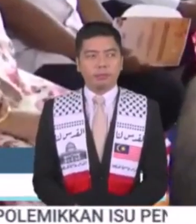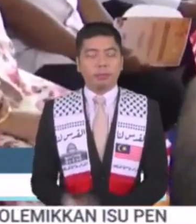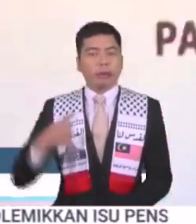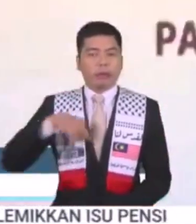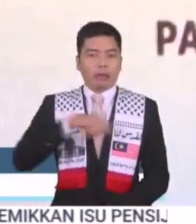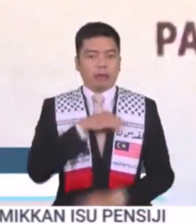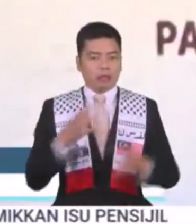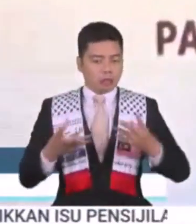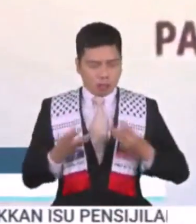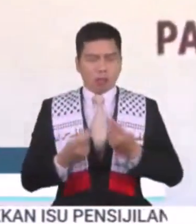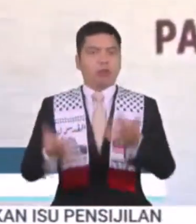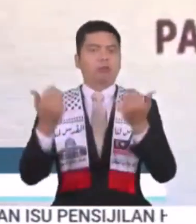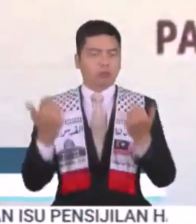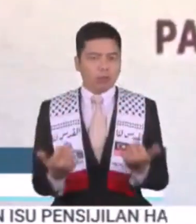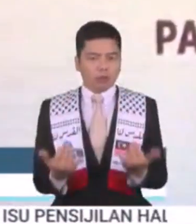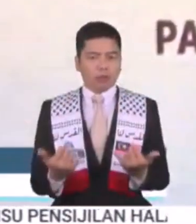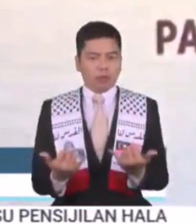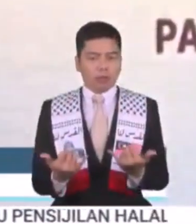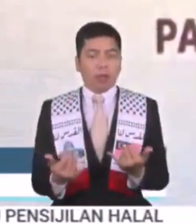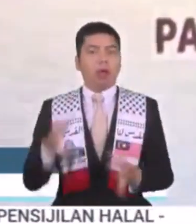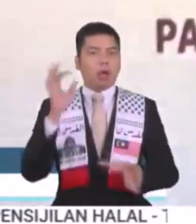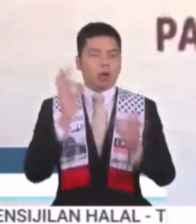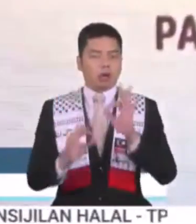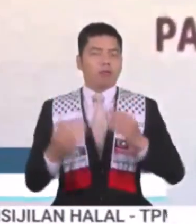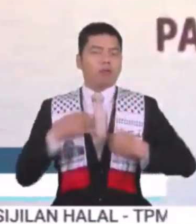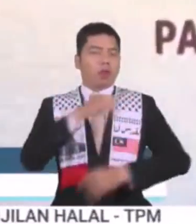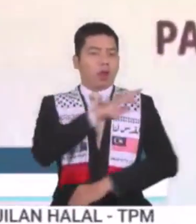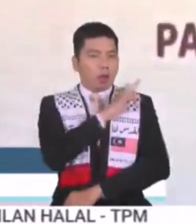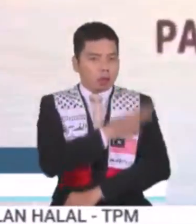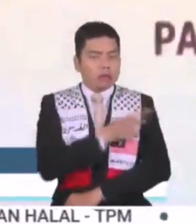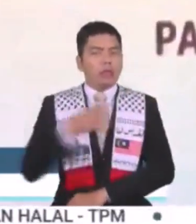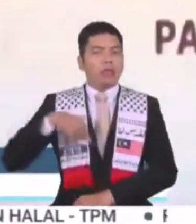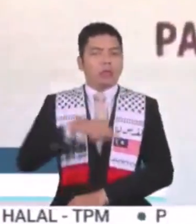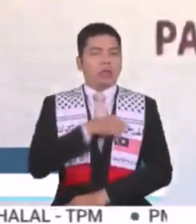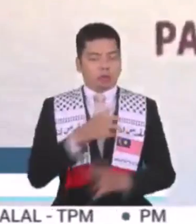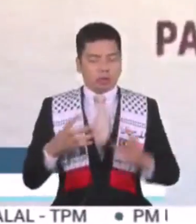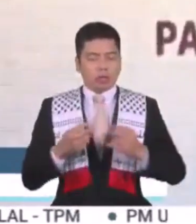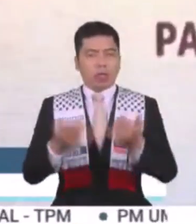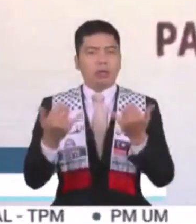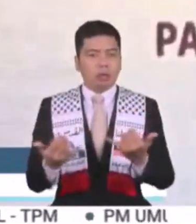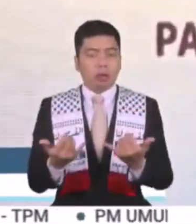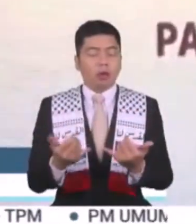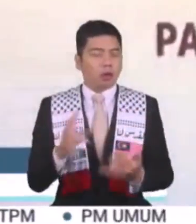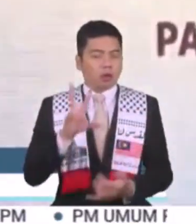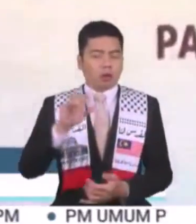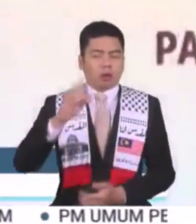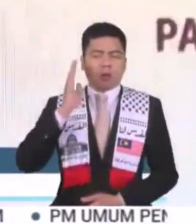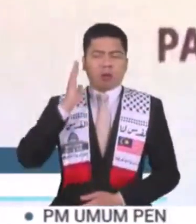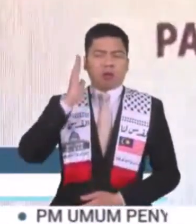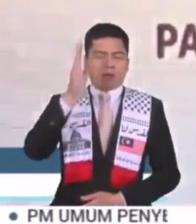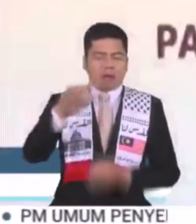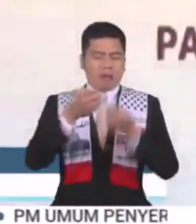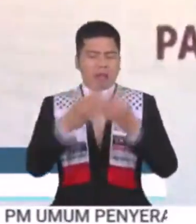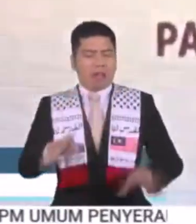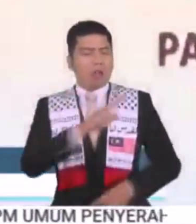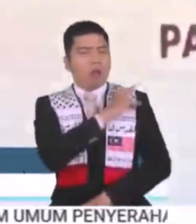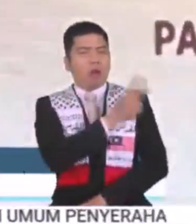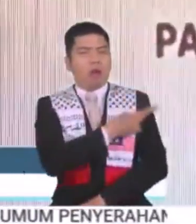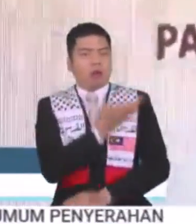Kita selesaikan hari ini. Maknanya bila ada kuasa, kita selesaikan. Jangan bila hilang kuasa, baru nak merepek sana